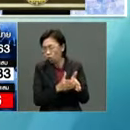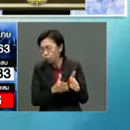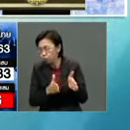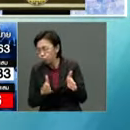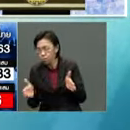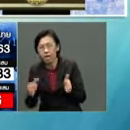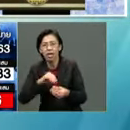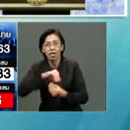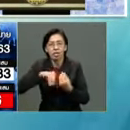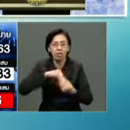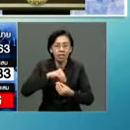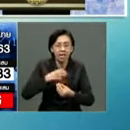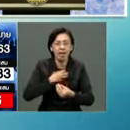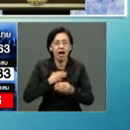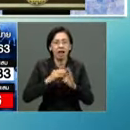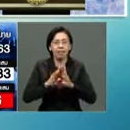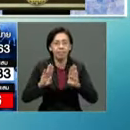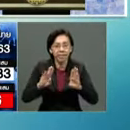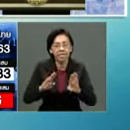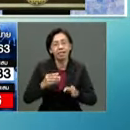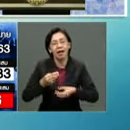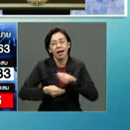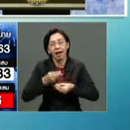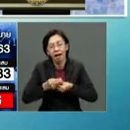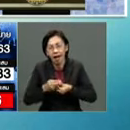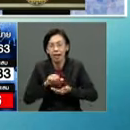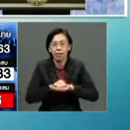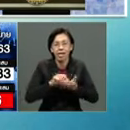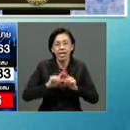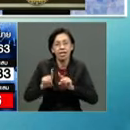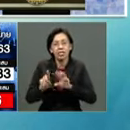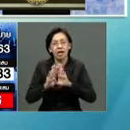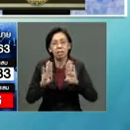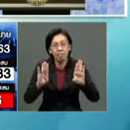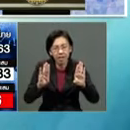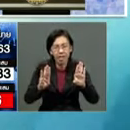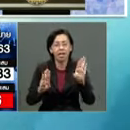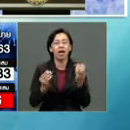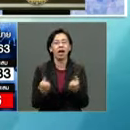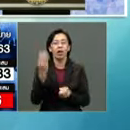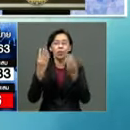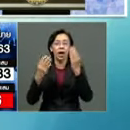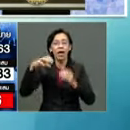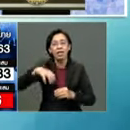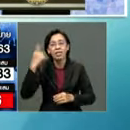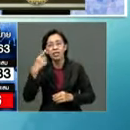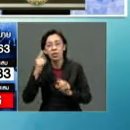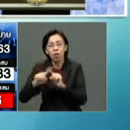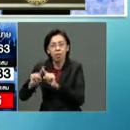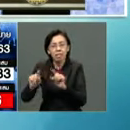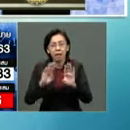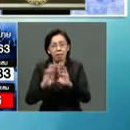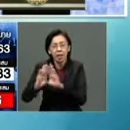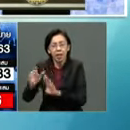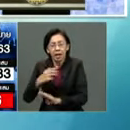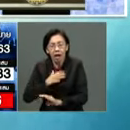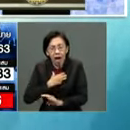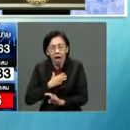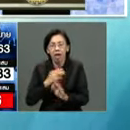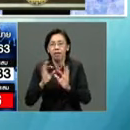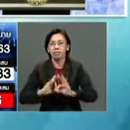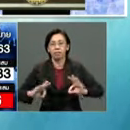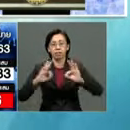รกิจธุรการกิจกรรมกลับไปเหมือนเดิมทำได้ทั้งสิ้นแต่ต้องเกิดจากความร่วมมือของพี่น้องประชาชนทุก